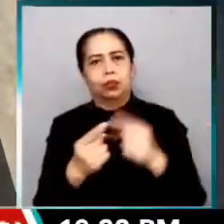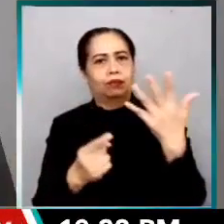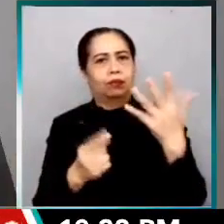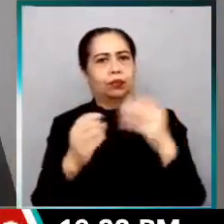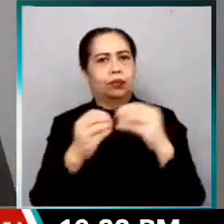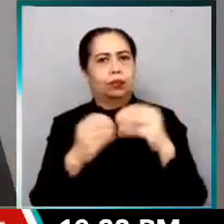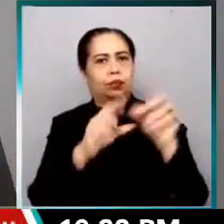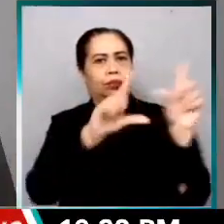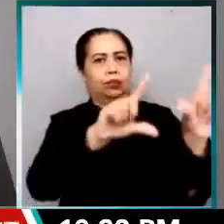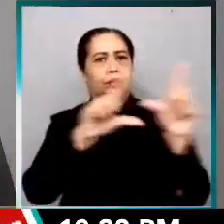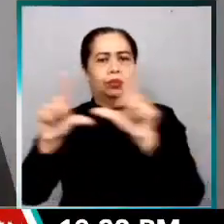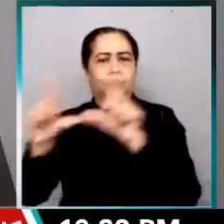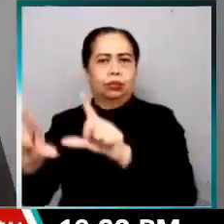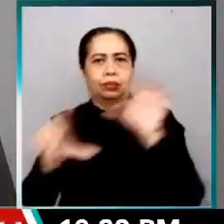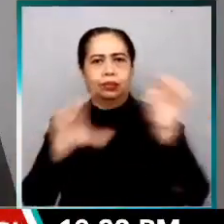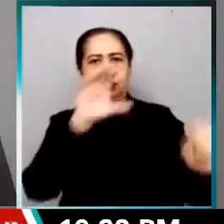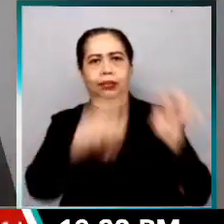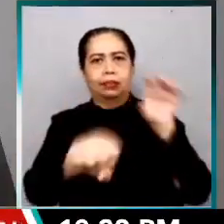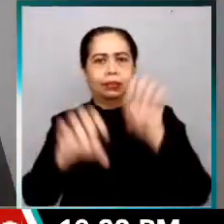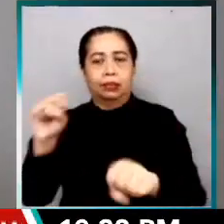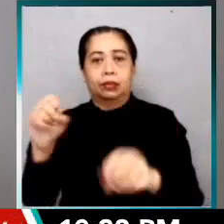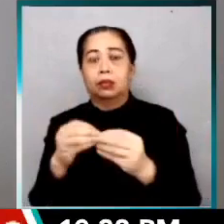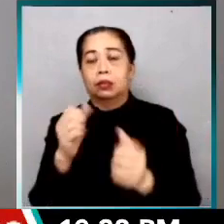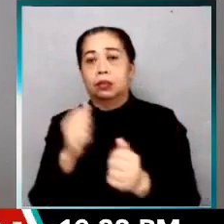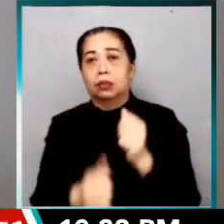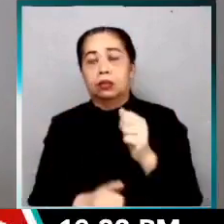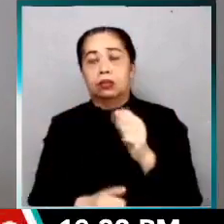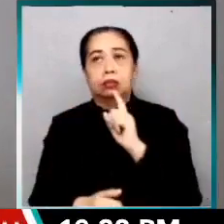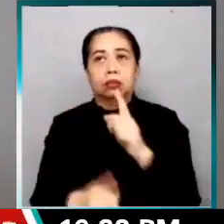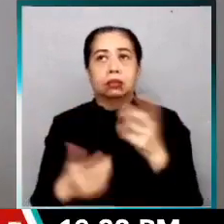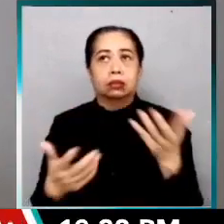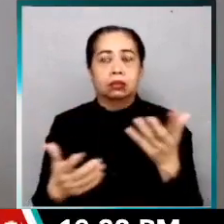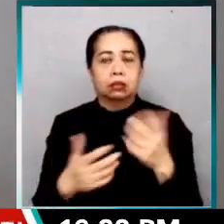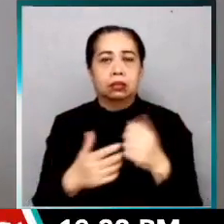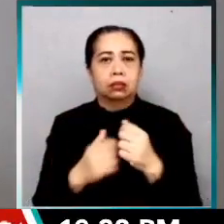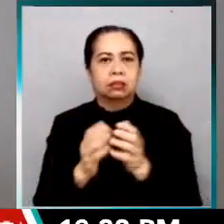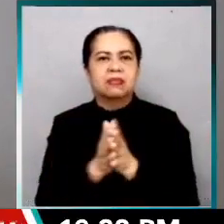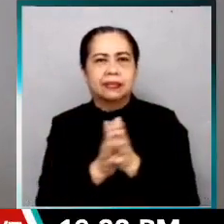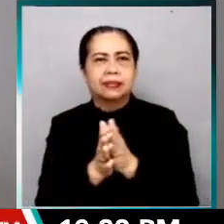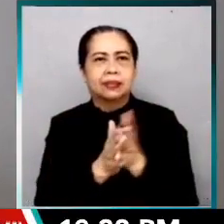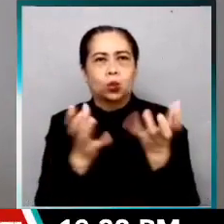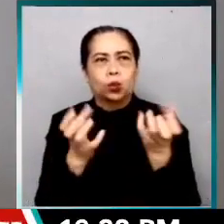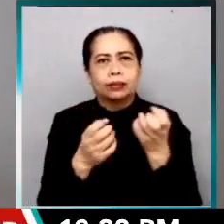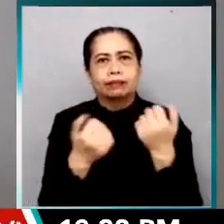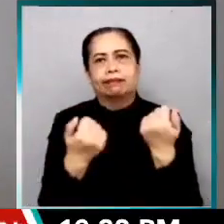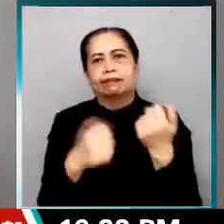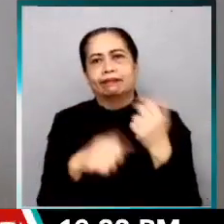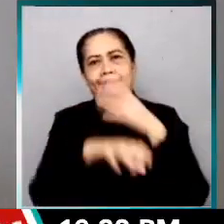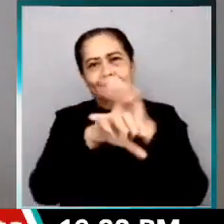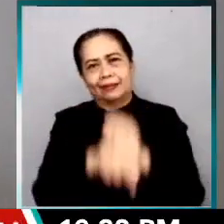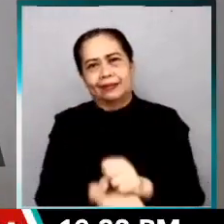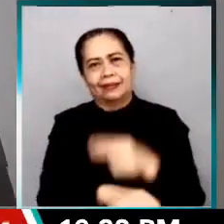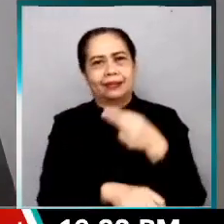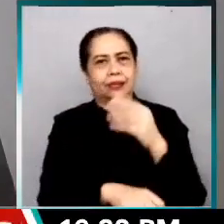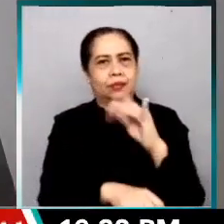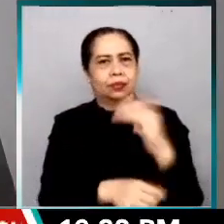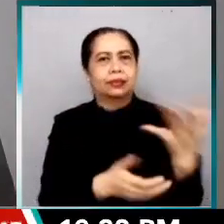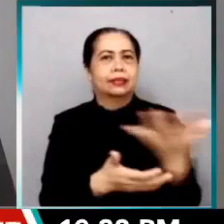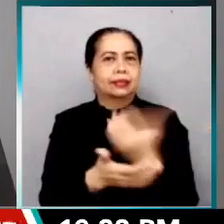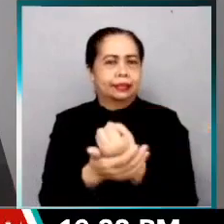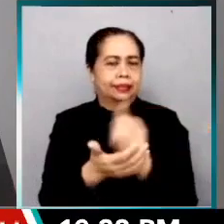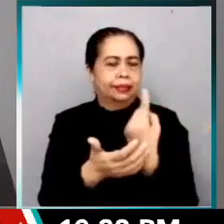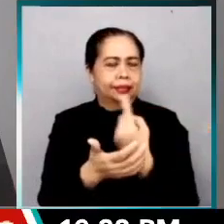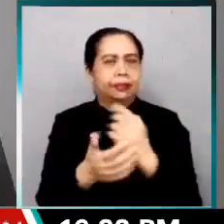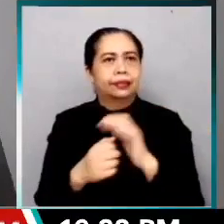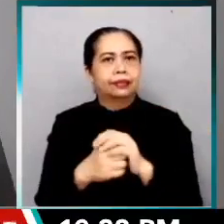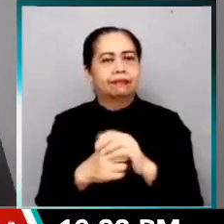nadakip. Karamihan po talaga is enthusiast at nagkokolekta.